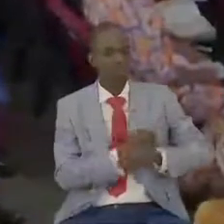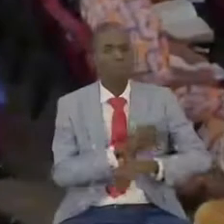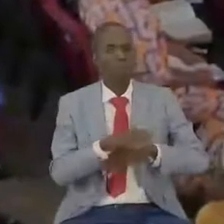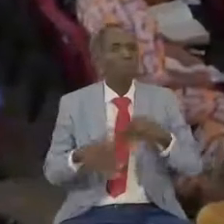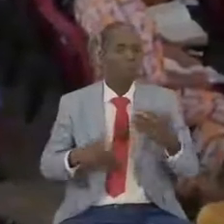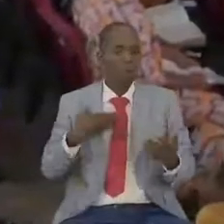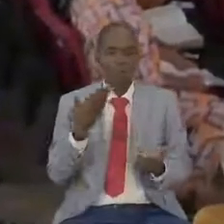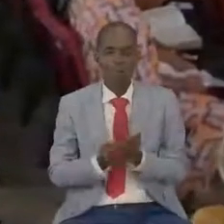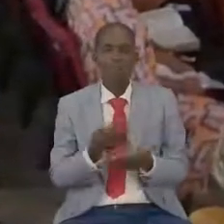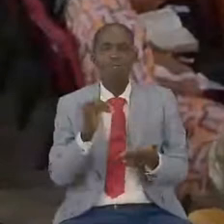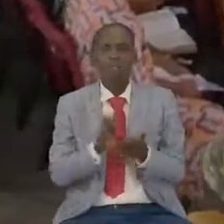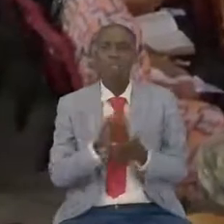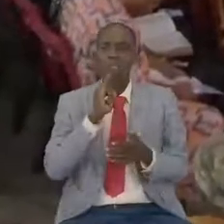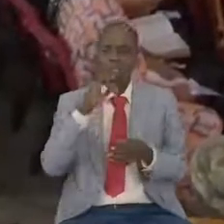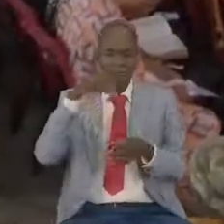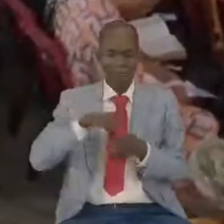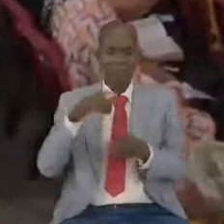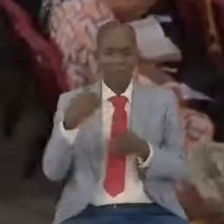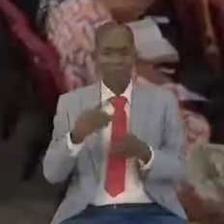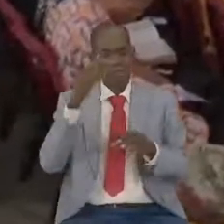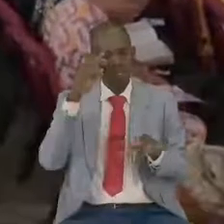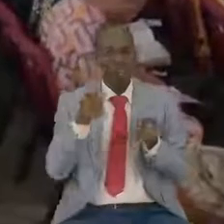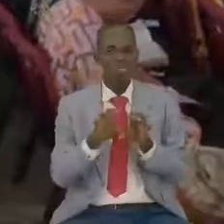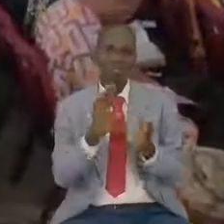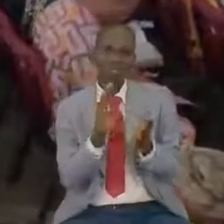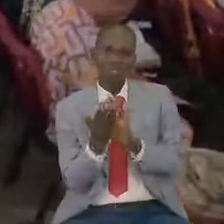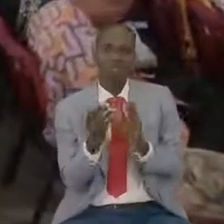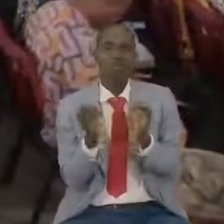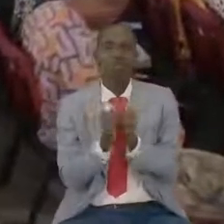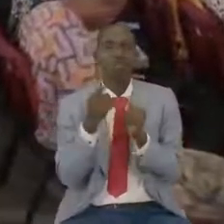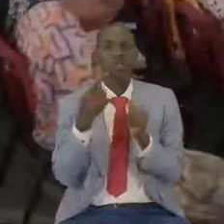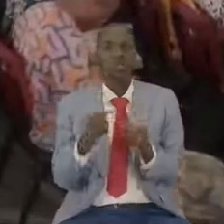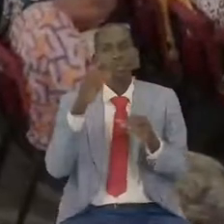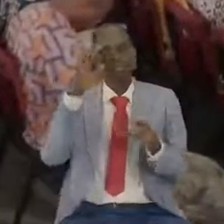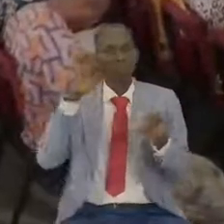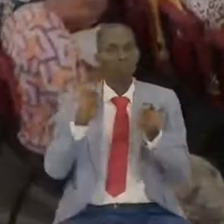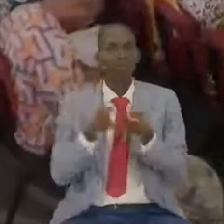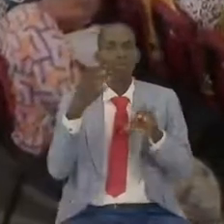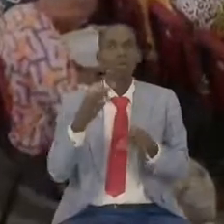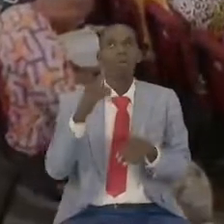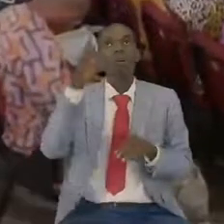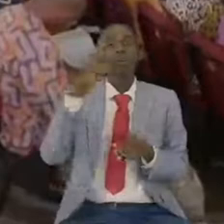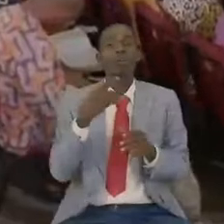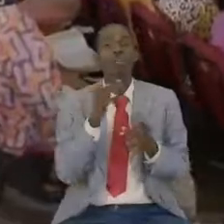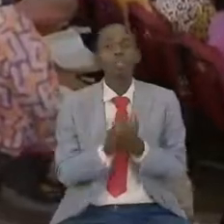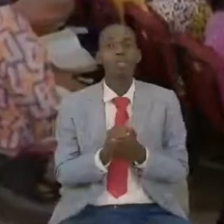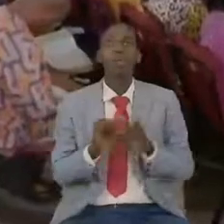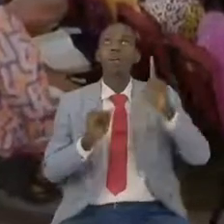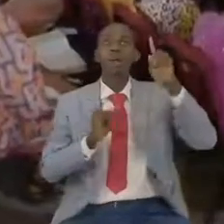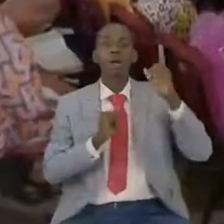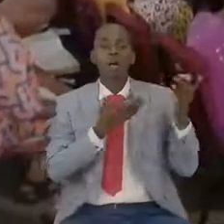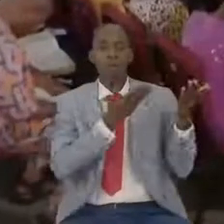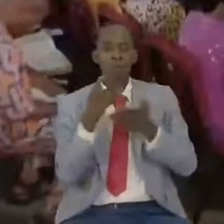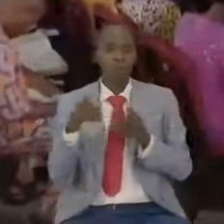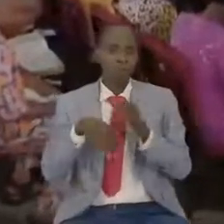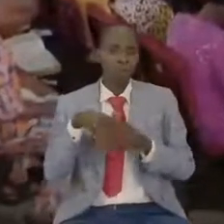est contenu dans l'alliance. C'est la même chose avec l'alliance de Dieu qui dit, je vous ai fait sortir pour vous